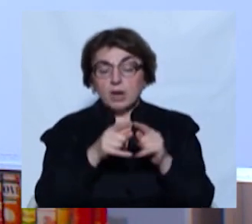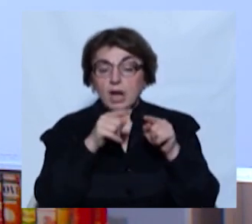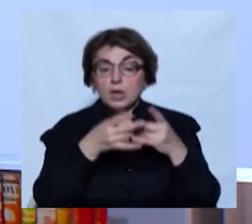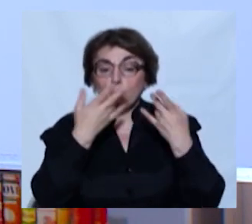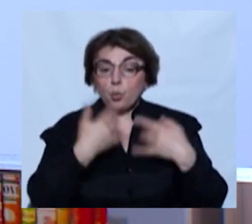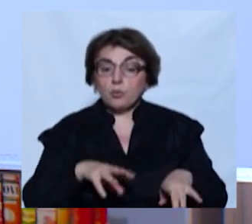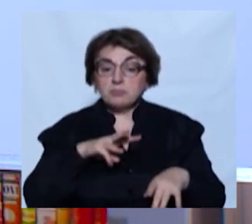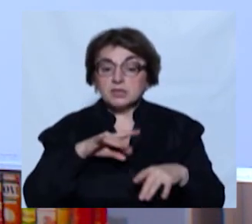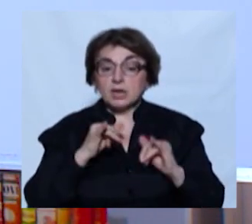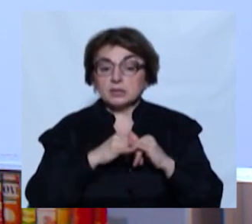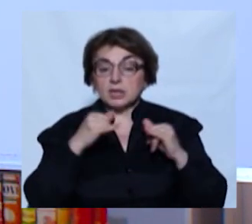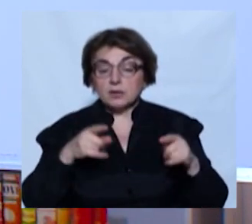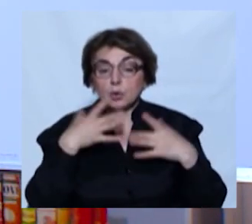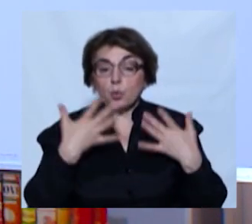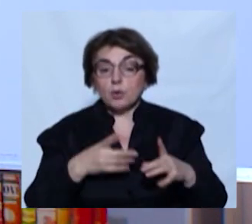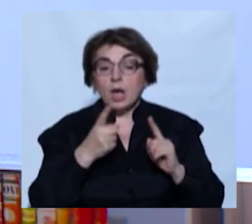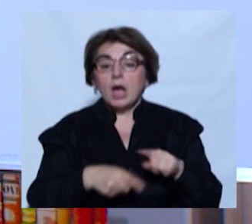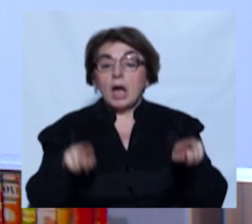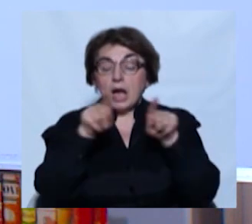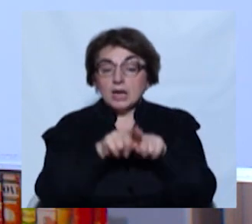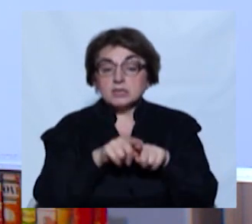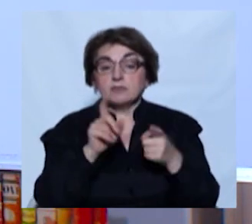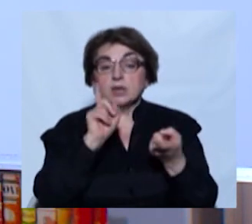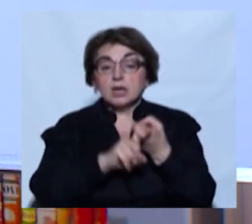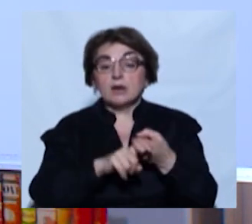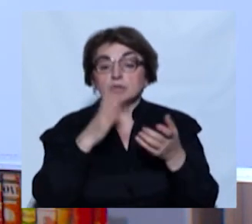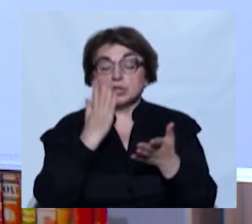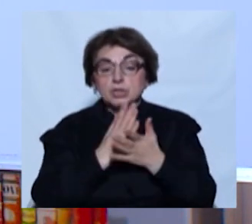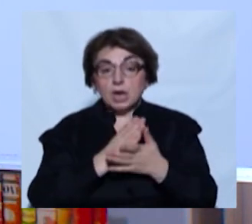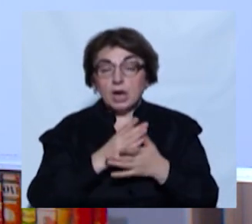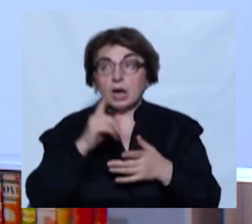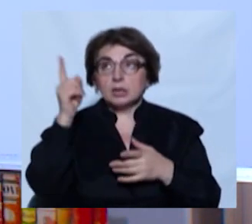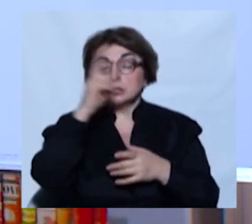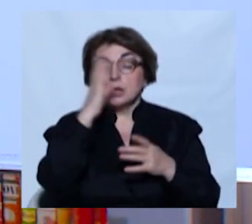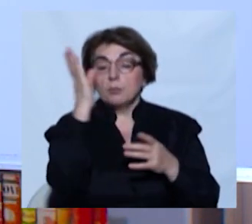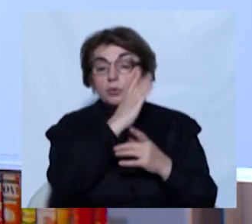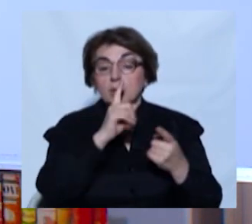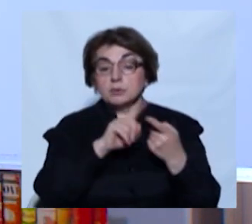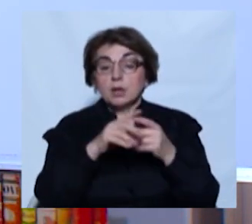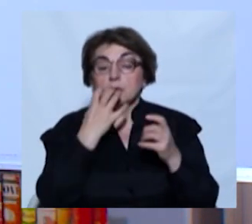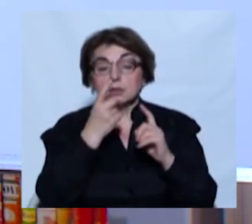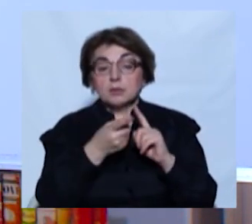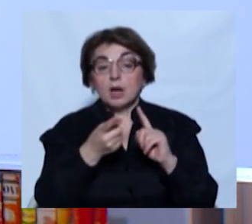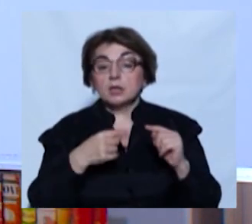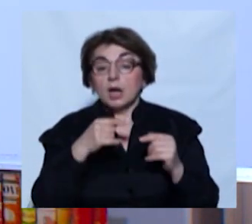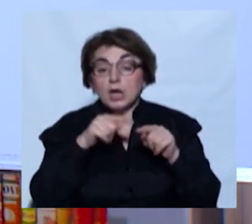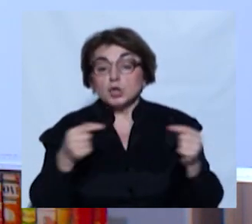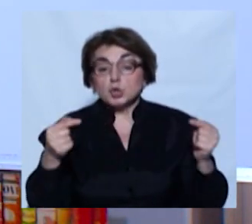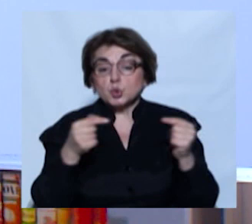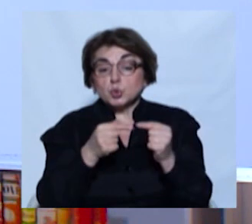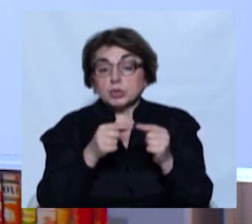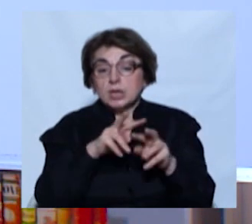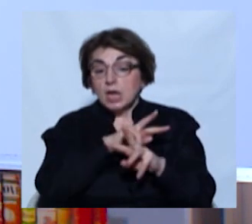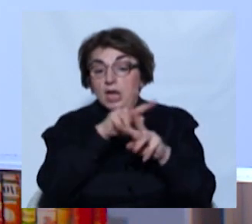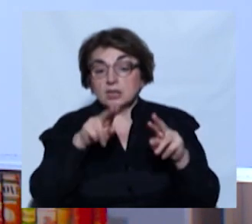დანარჩენი ყველა მიზნები, რომელიც ასევე კლიმატის ცვლილებასთან არის დაკავშირებული, იმ ფორმით ვერ განხორციელდება და ვერ მივიღებთ იმ შედეგს,